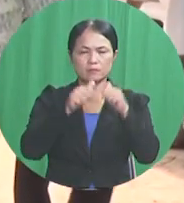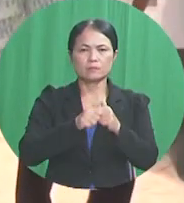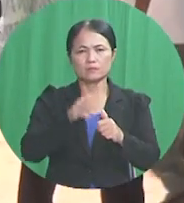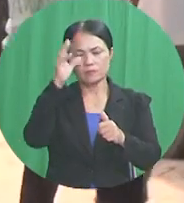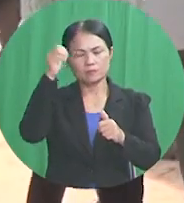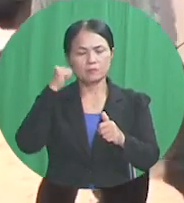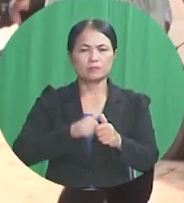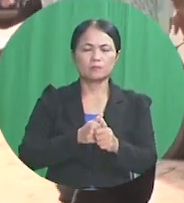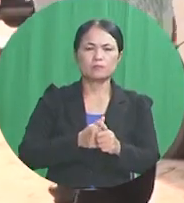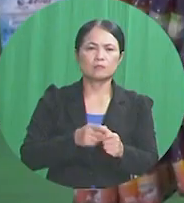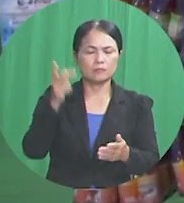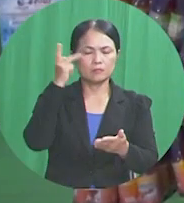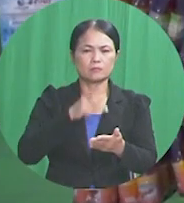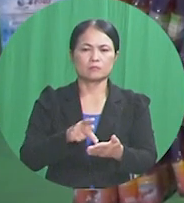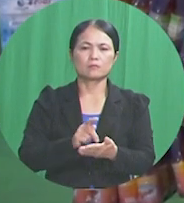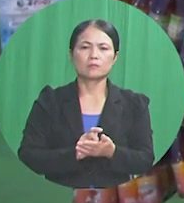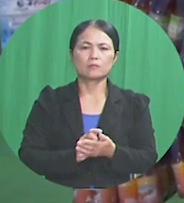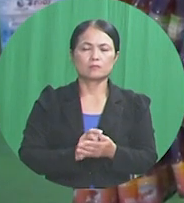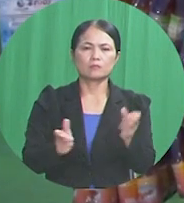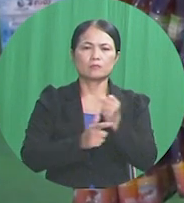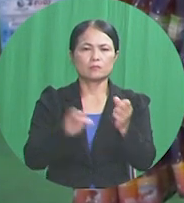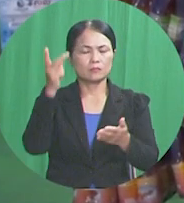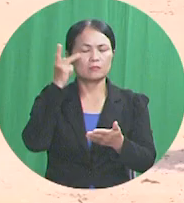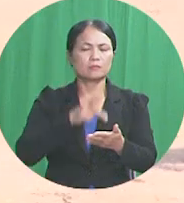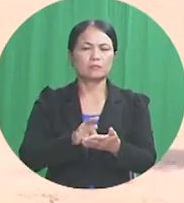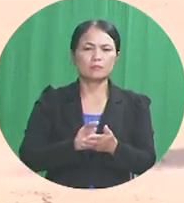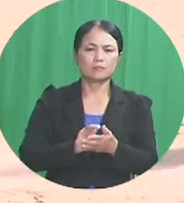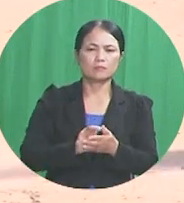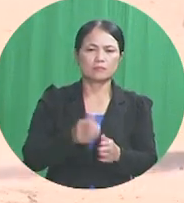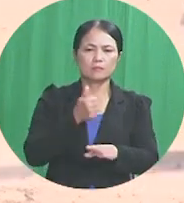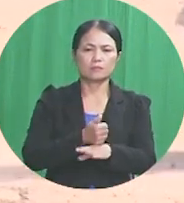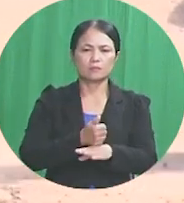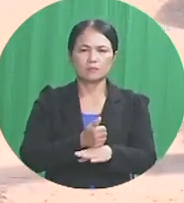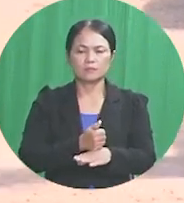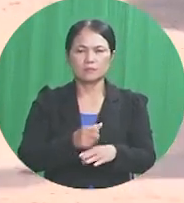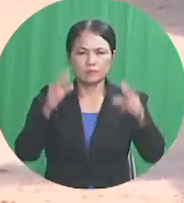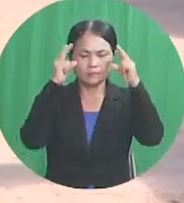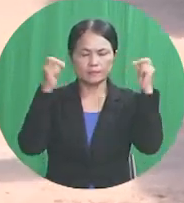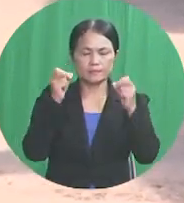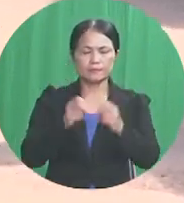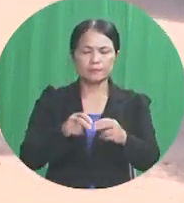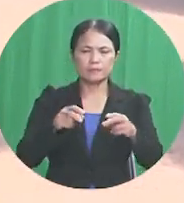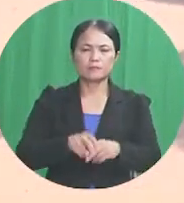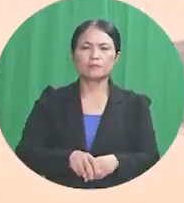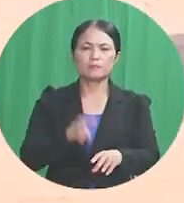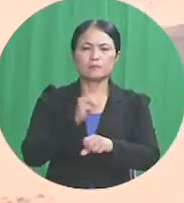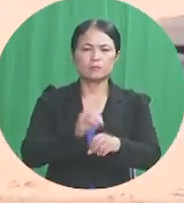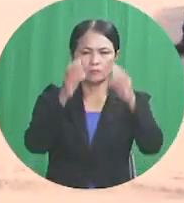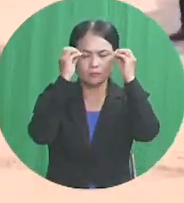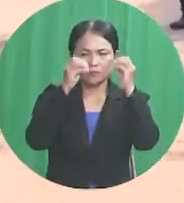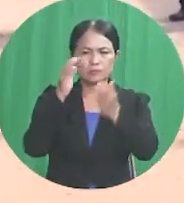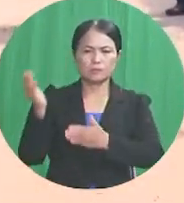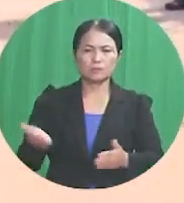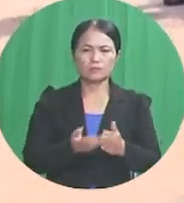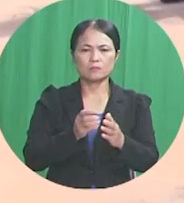ลูลุสไรเจรรเลขาธิการอนุรัฐเลขาธิการอาเกนิจุนังมนตรีริชกากระทรวงปอดเมียนอันเจ